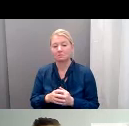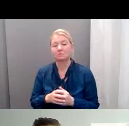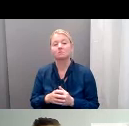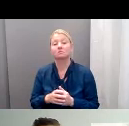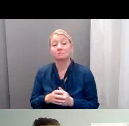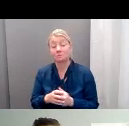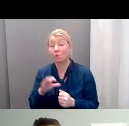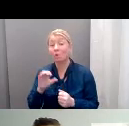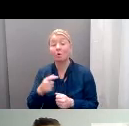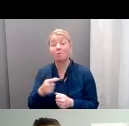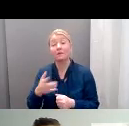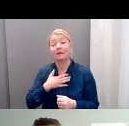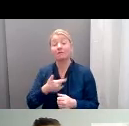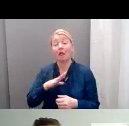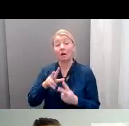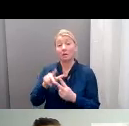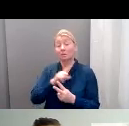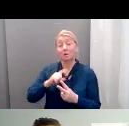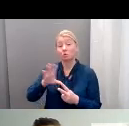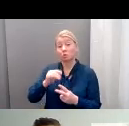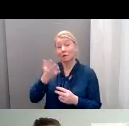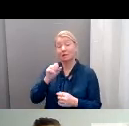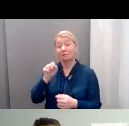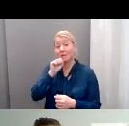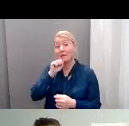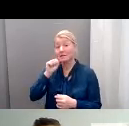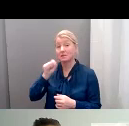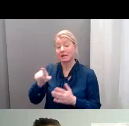oss så kan man mejla till